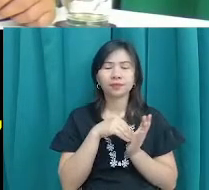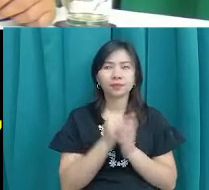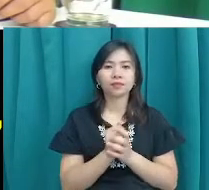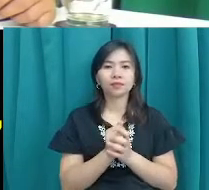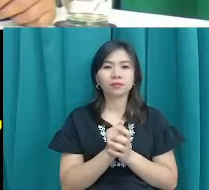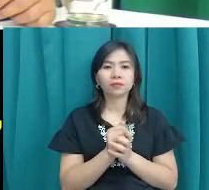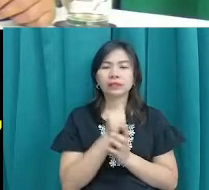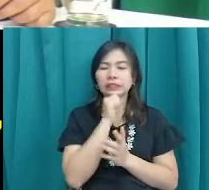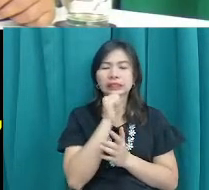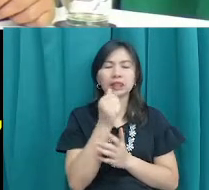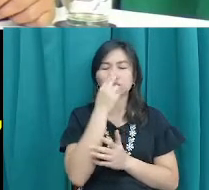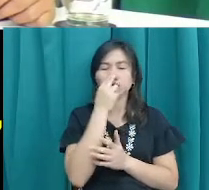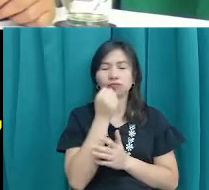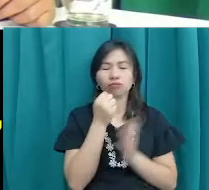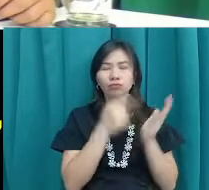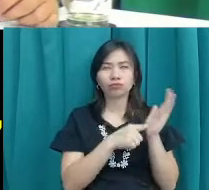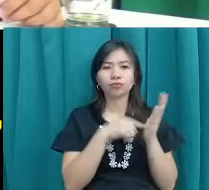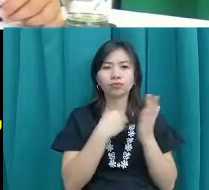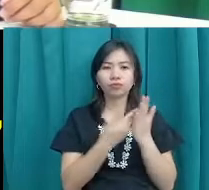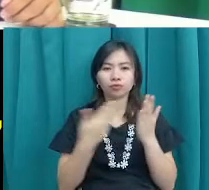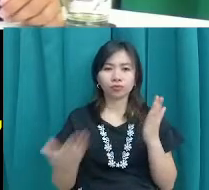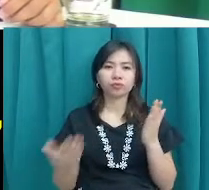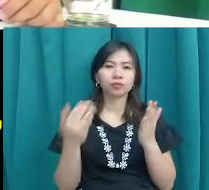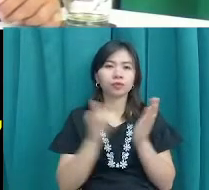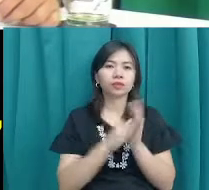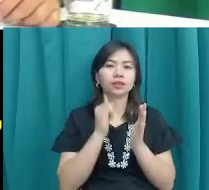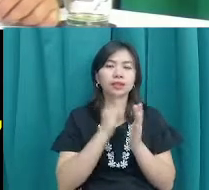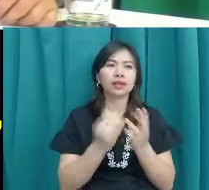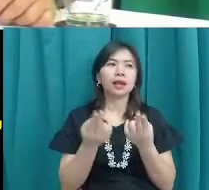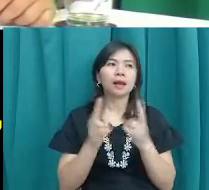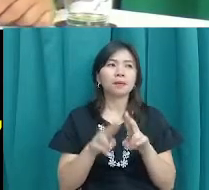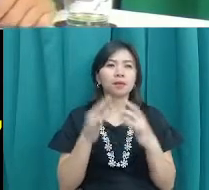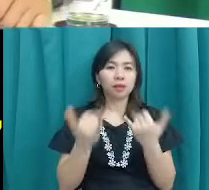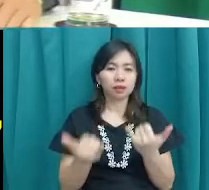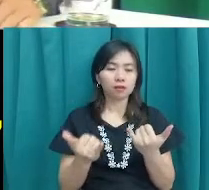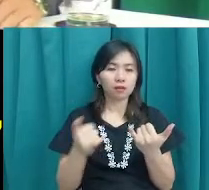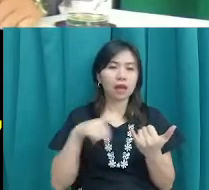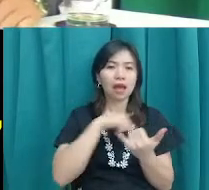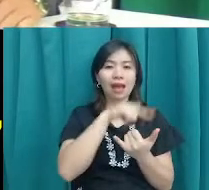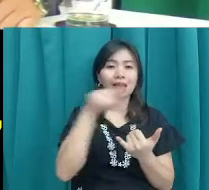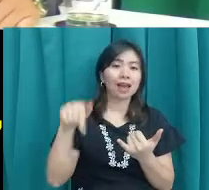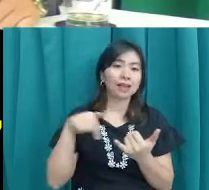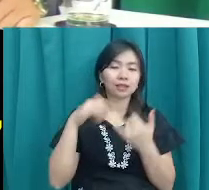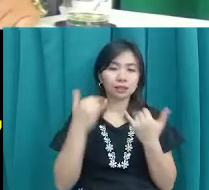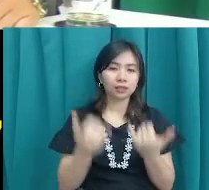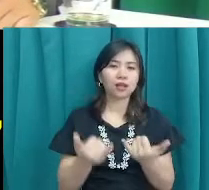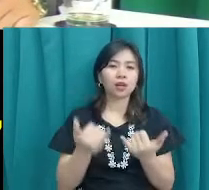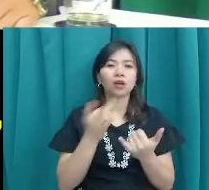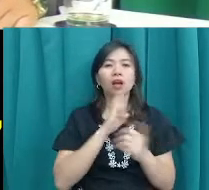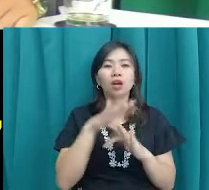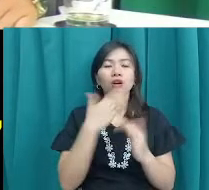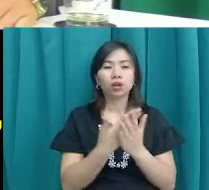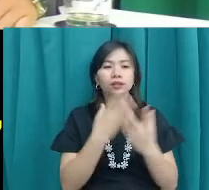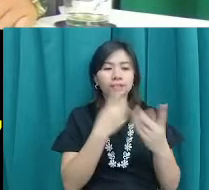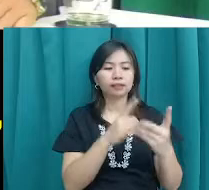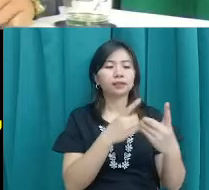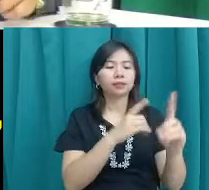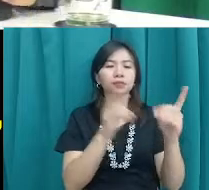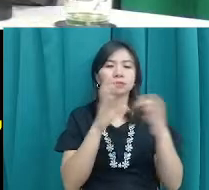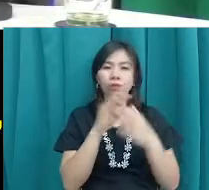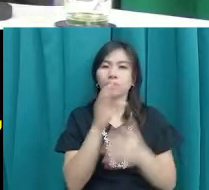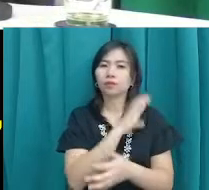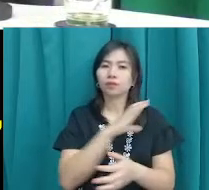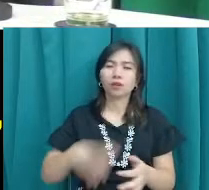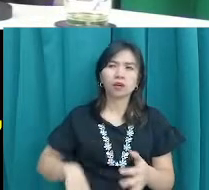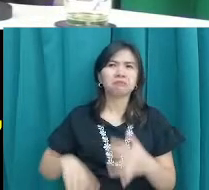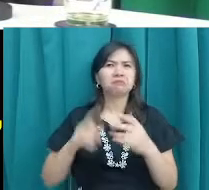hindi biro ang bagay na to. Tama, tama. Lahat tayo are disciples of Christ. But